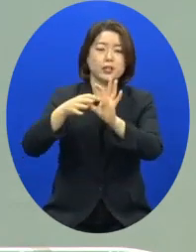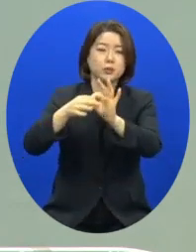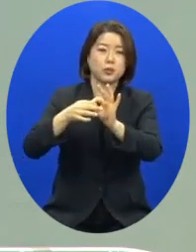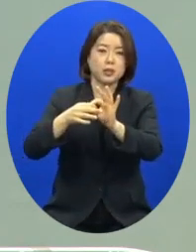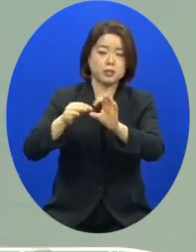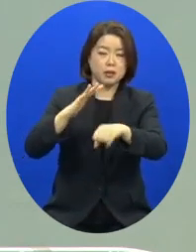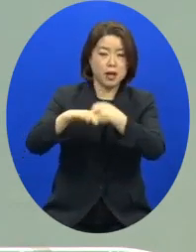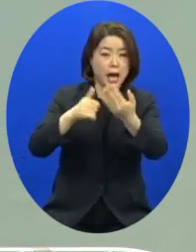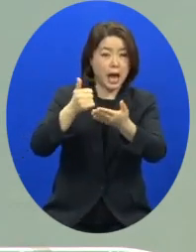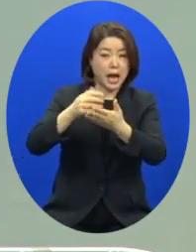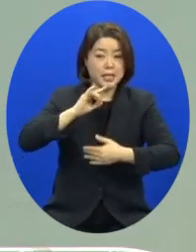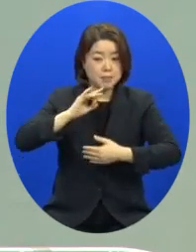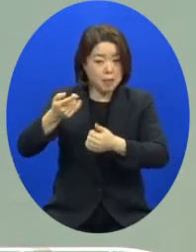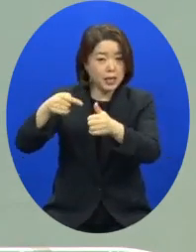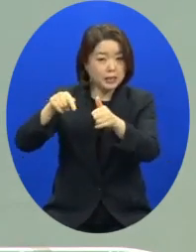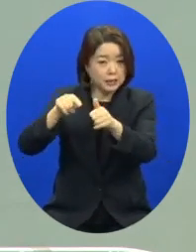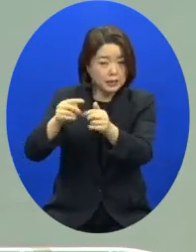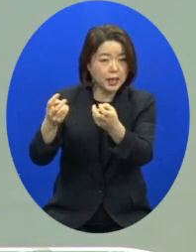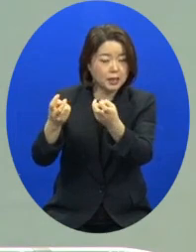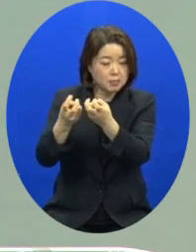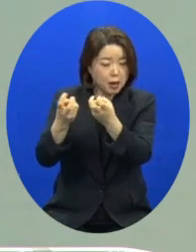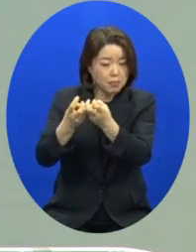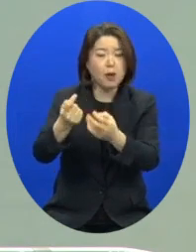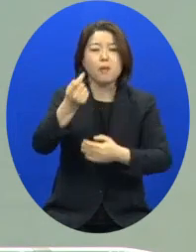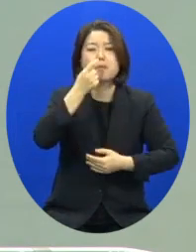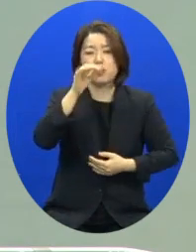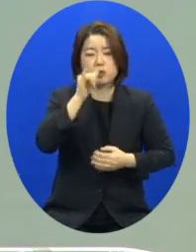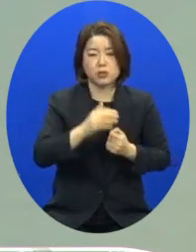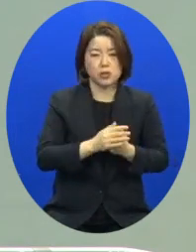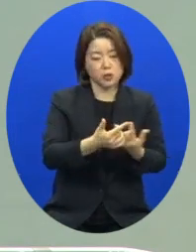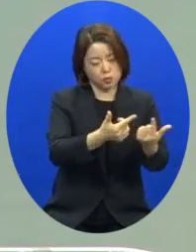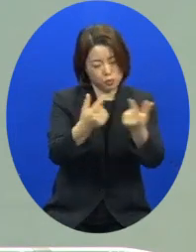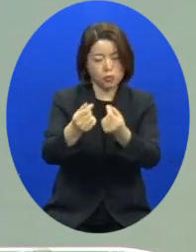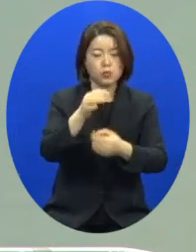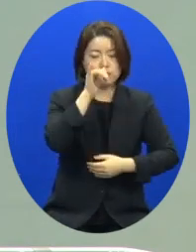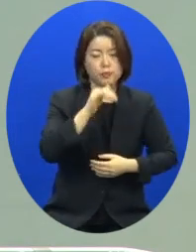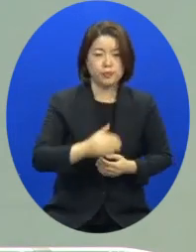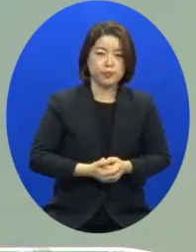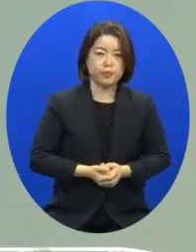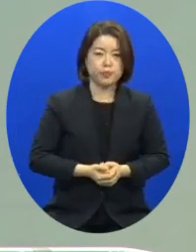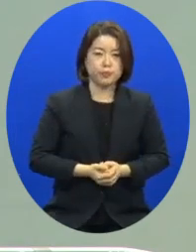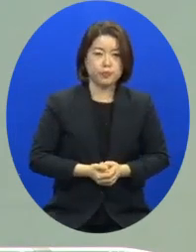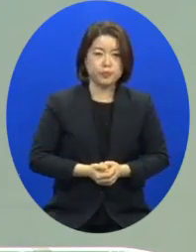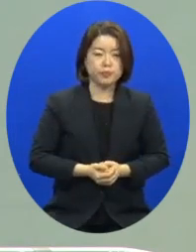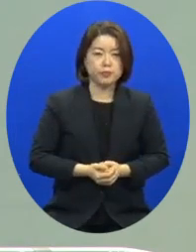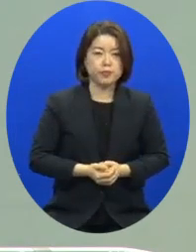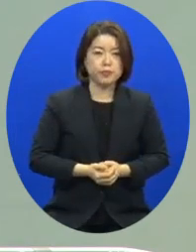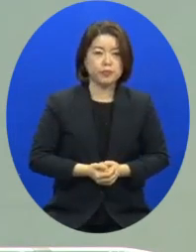하나님만 의지하는 법을 배웠습니다. 누구나 다 그랬습니다.